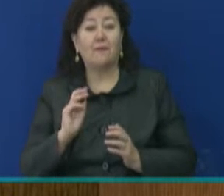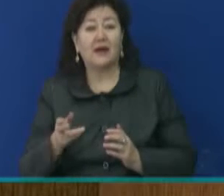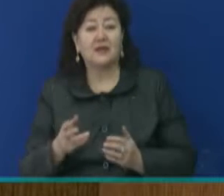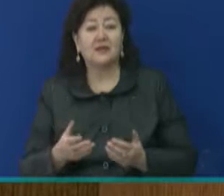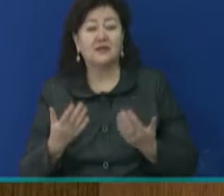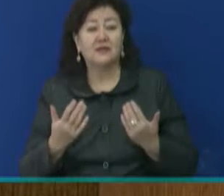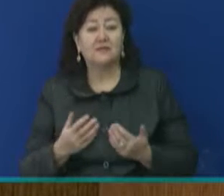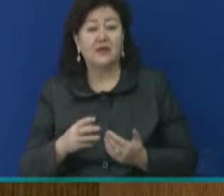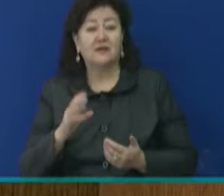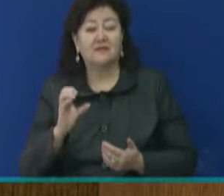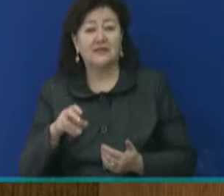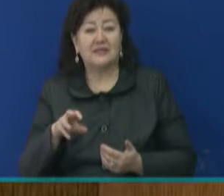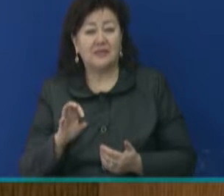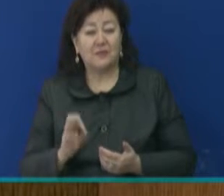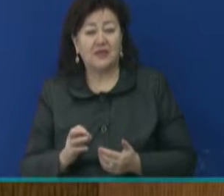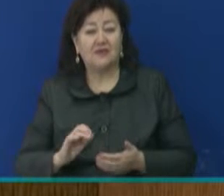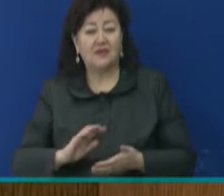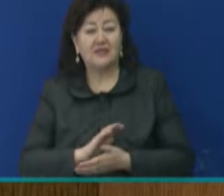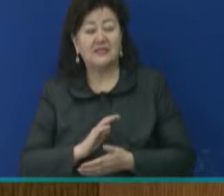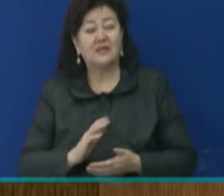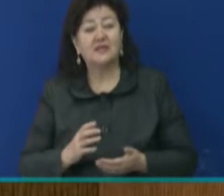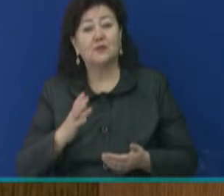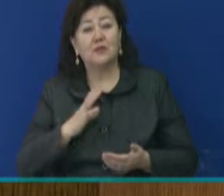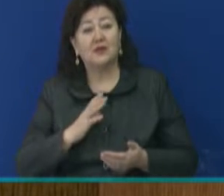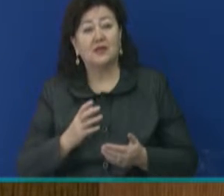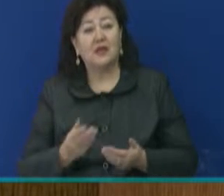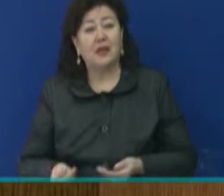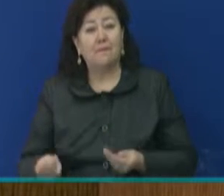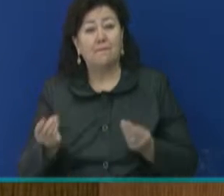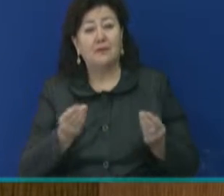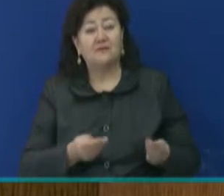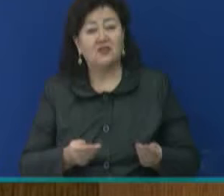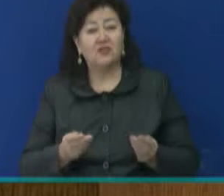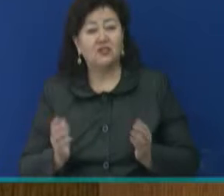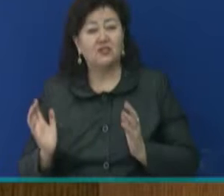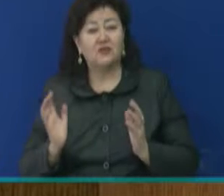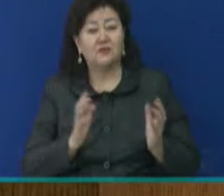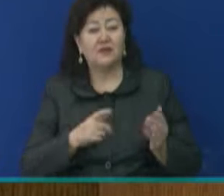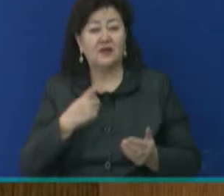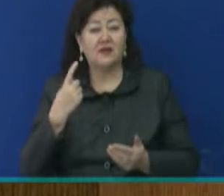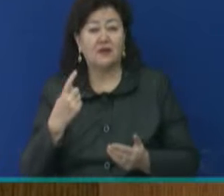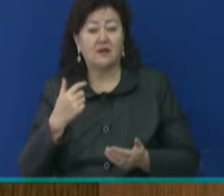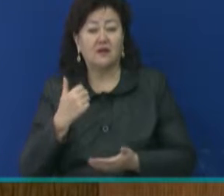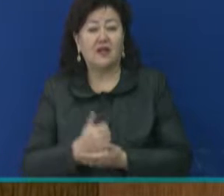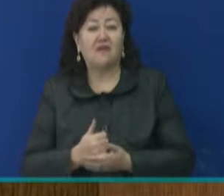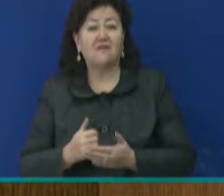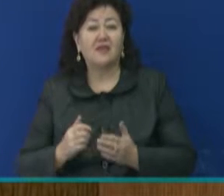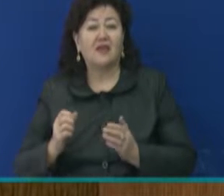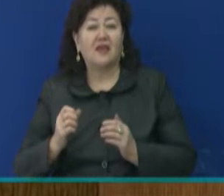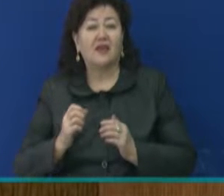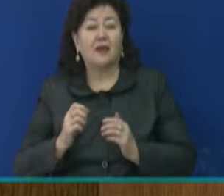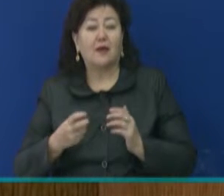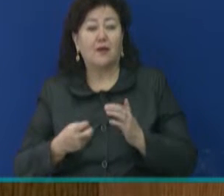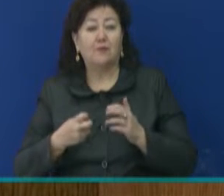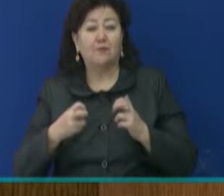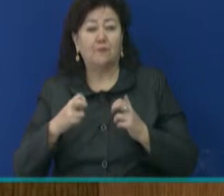в том числе в средствах массовой информации радиогазеты и так далее при лечении проблемы организации перевозок установлено что основным причинам не до выпуска автобусов на линию